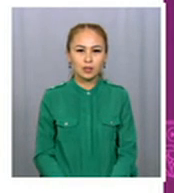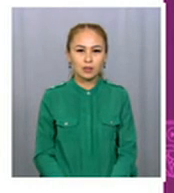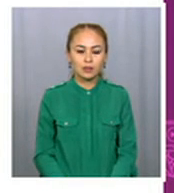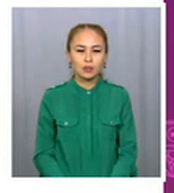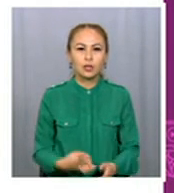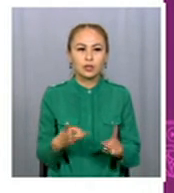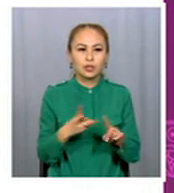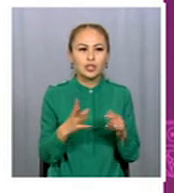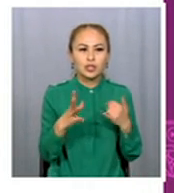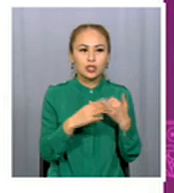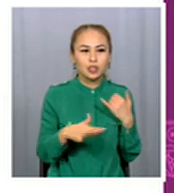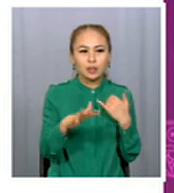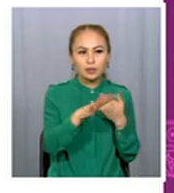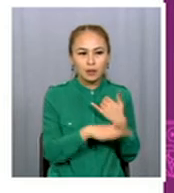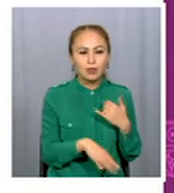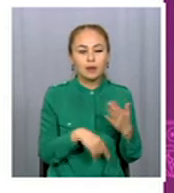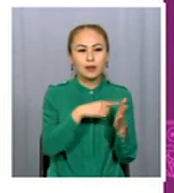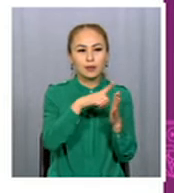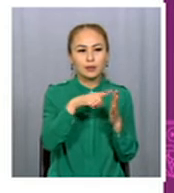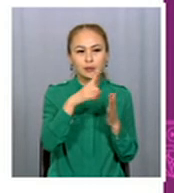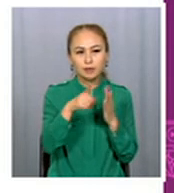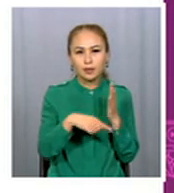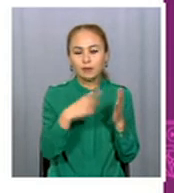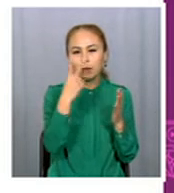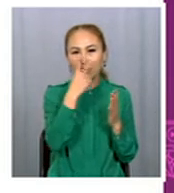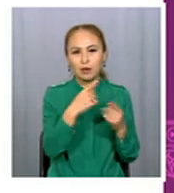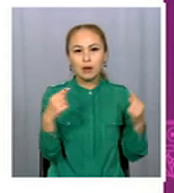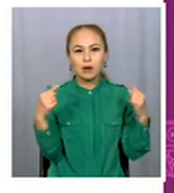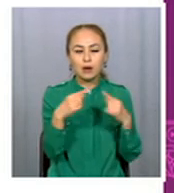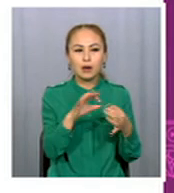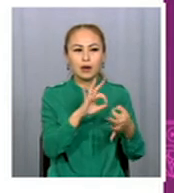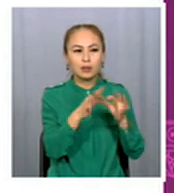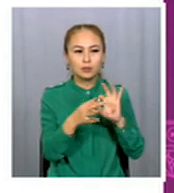Үшінші, жер шарын алақандағыдай көруге